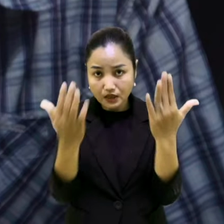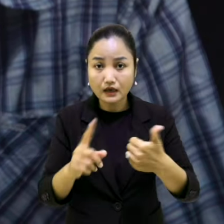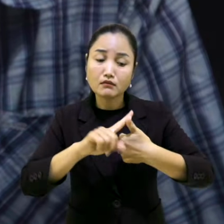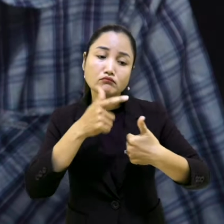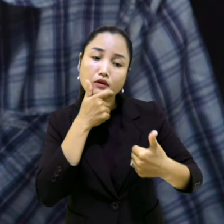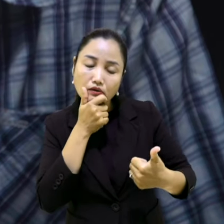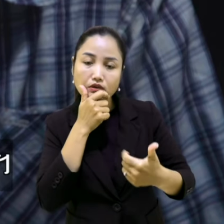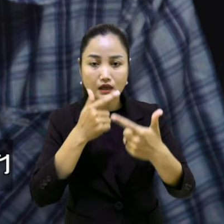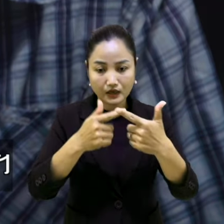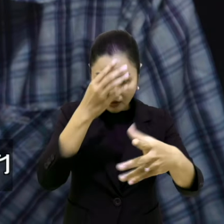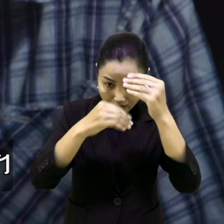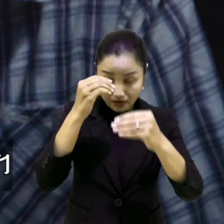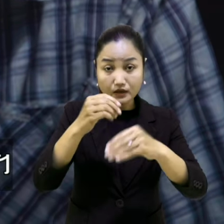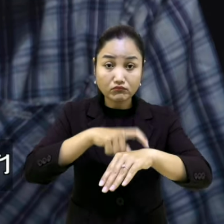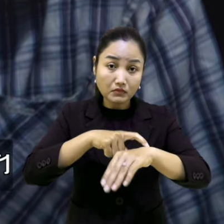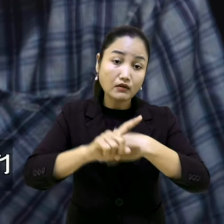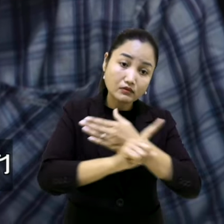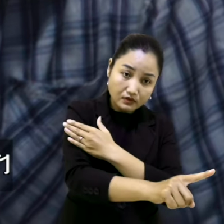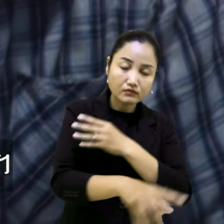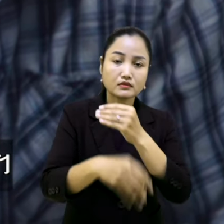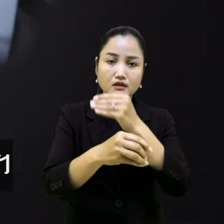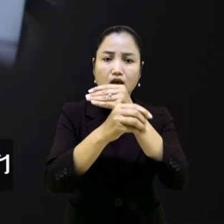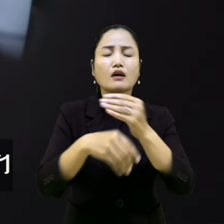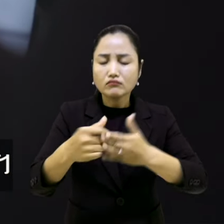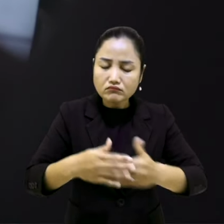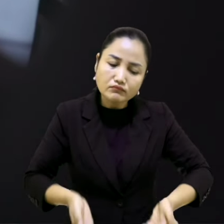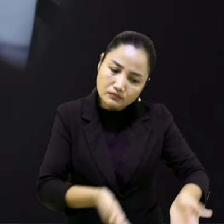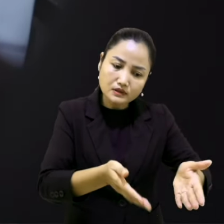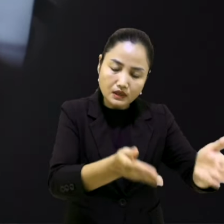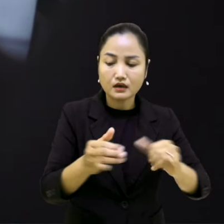riêng bà sàng lê côn chẳng riêng cua riêng bà thê mấy nhầm ở riêng này lòng